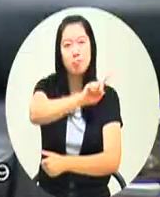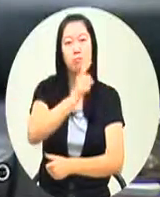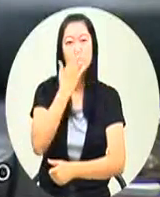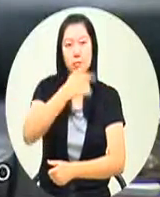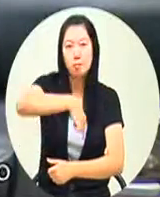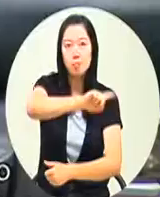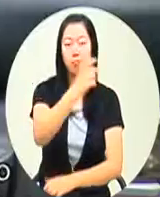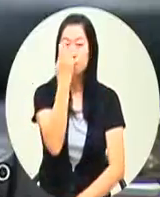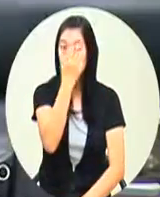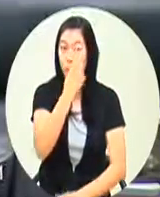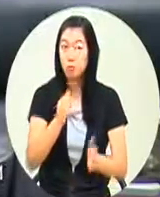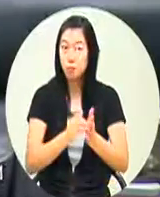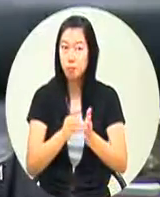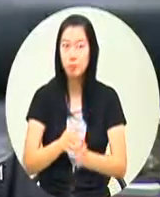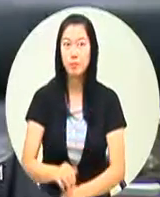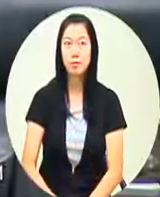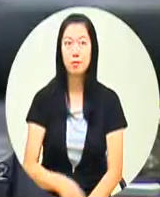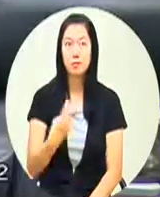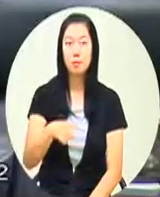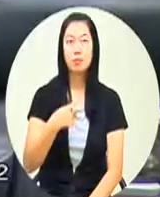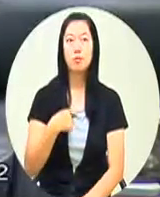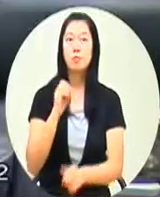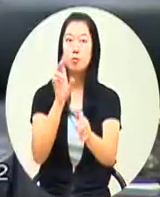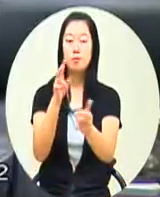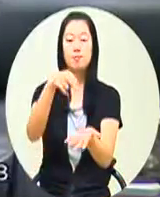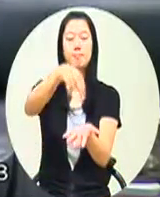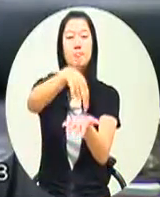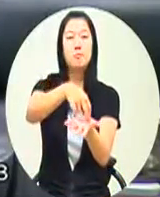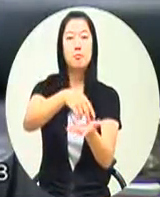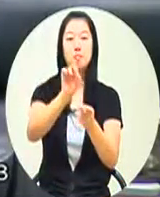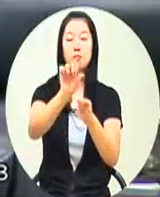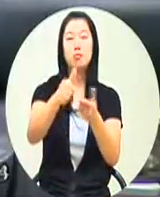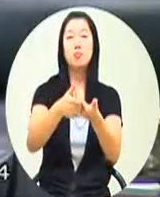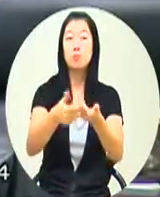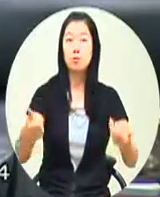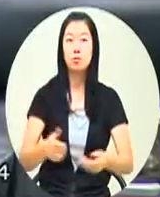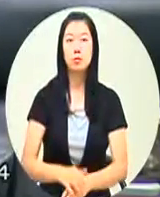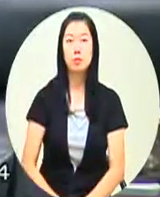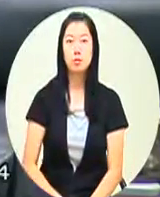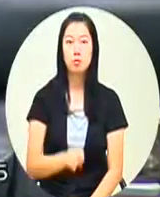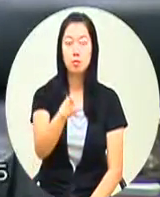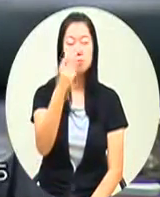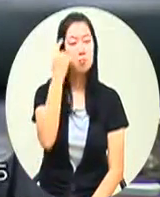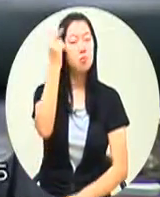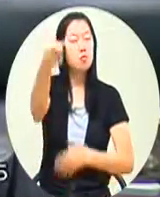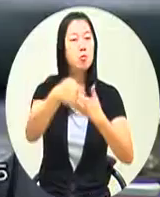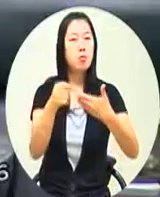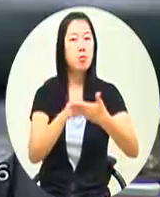请局长你直接就在这里站十五分钟，你知道吗？我觉得你言而无信。